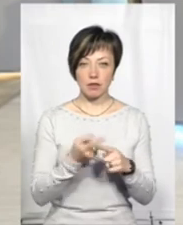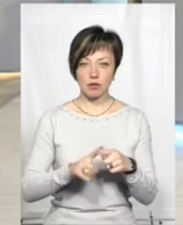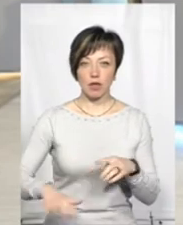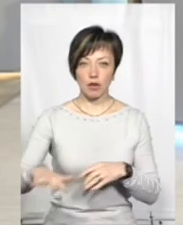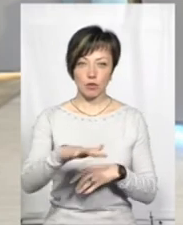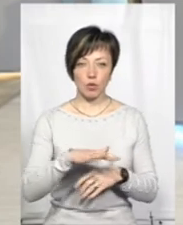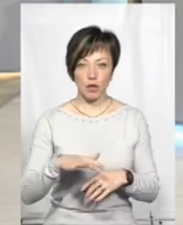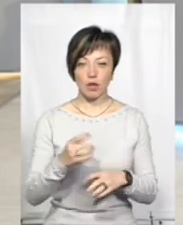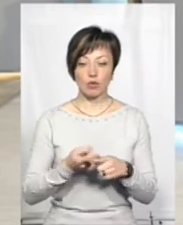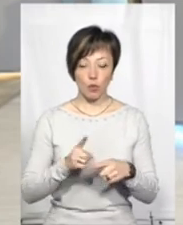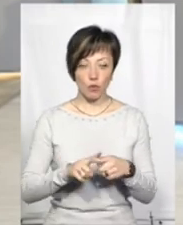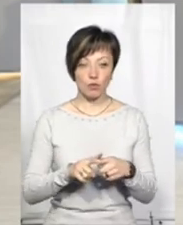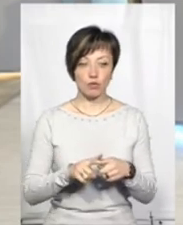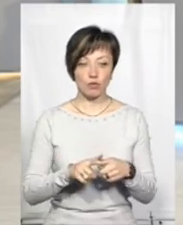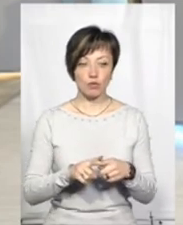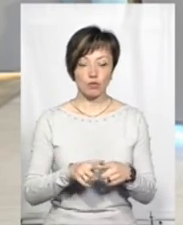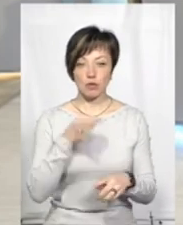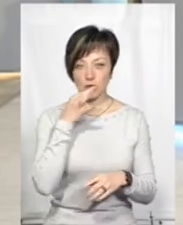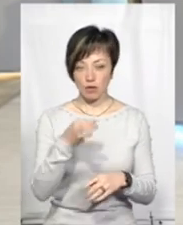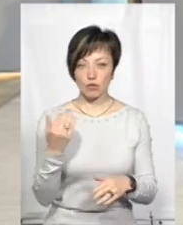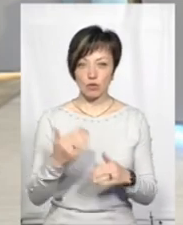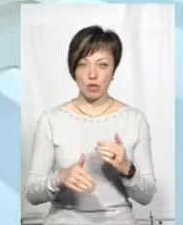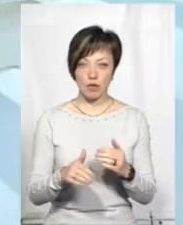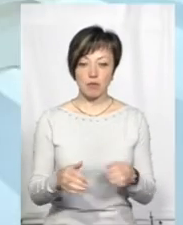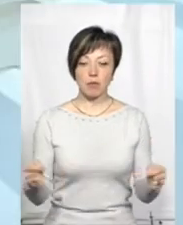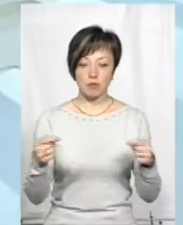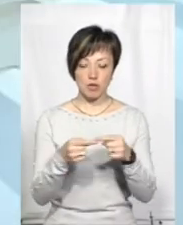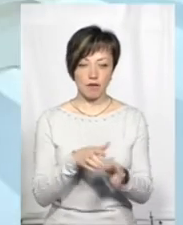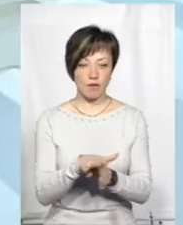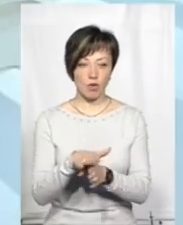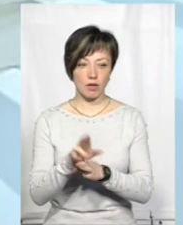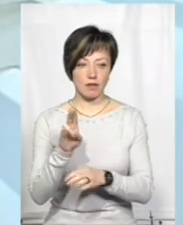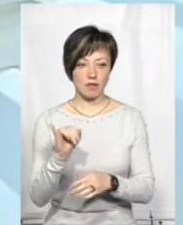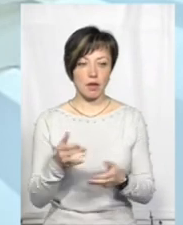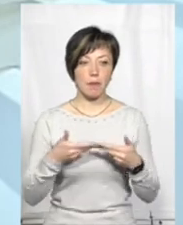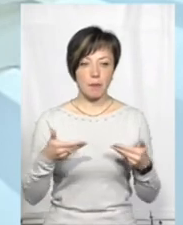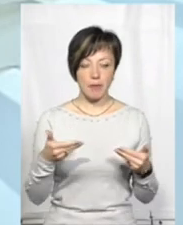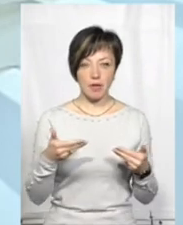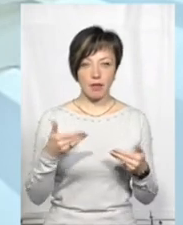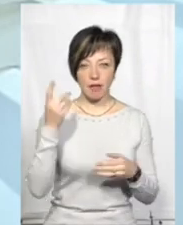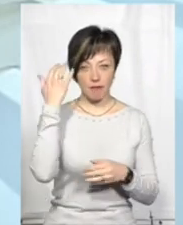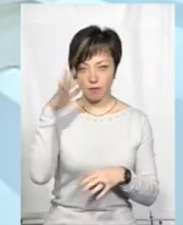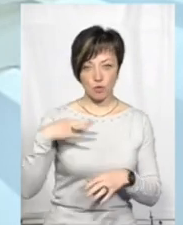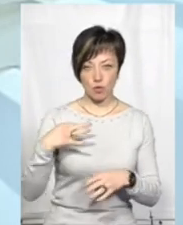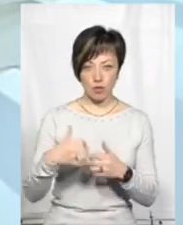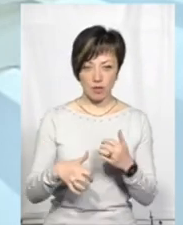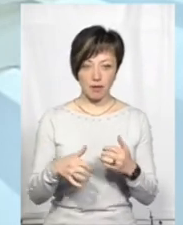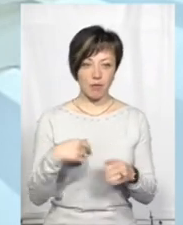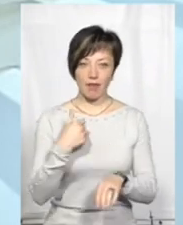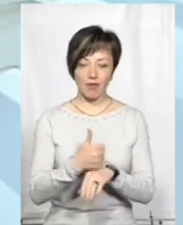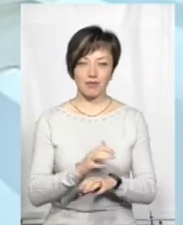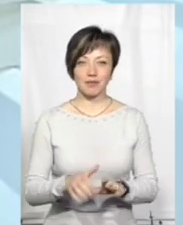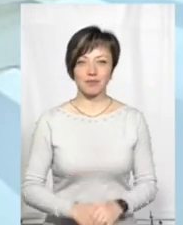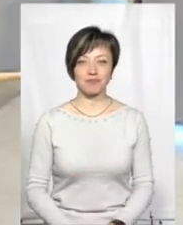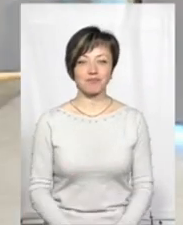цю територію. І тому, ну, це вже вам скажуть, вже, скажімо, безпосередньо виконавці. Тому що ми в стороні, ну, не в стороні, але ми не головні.